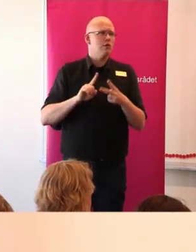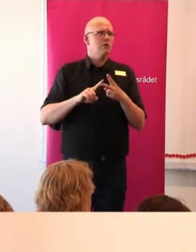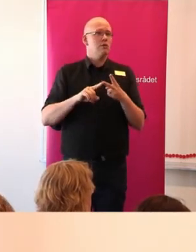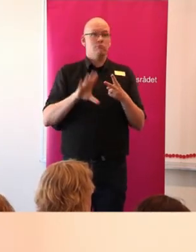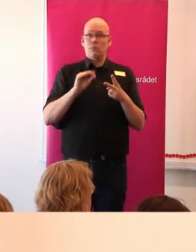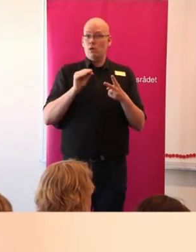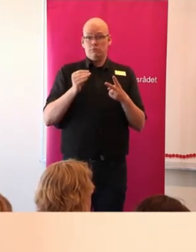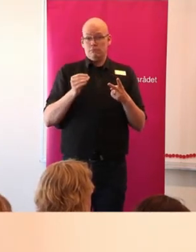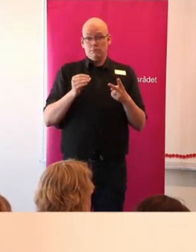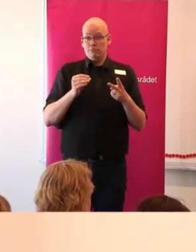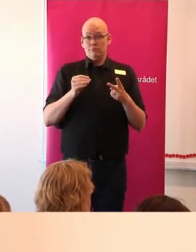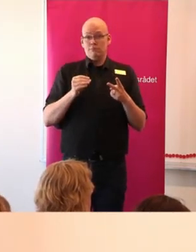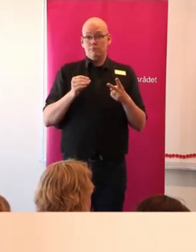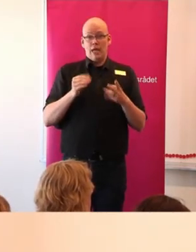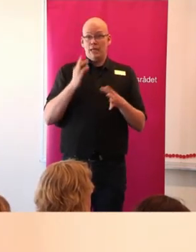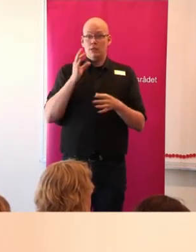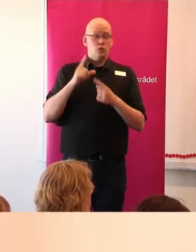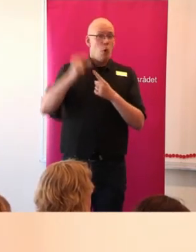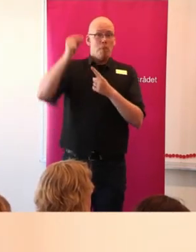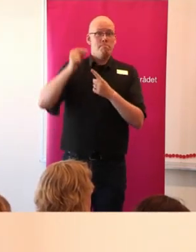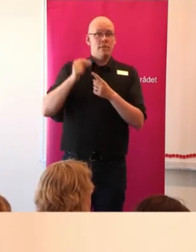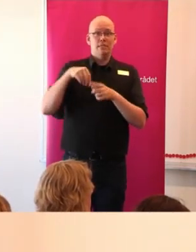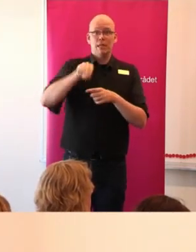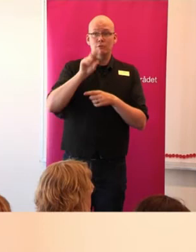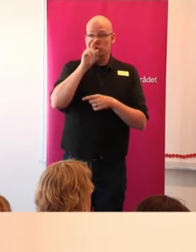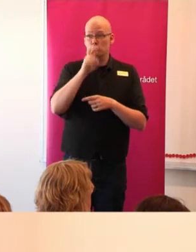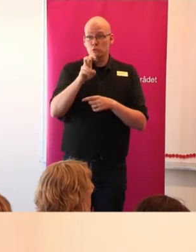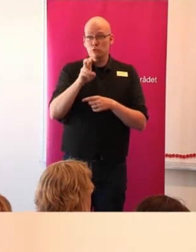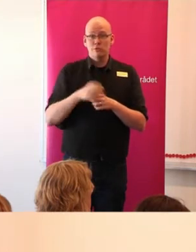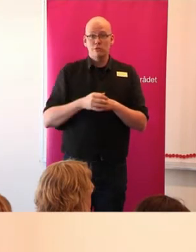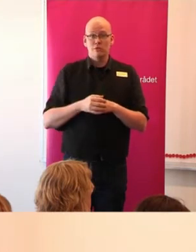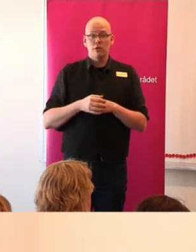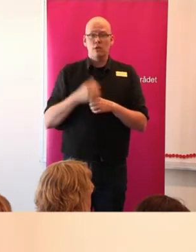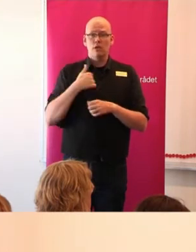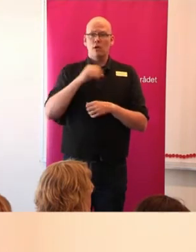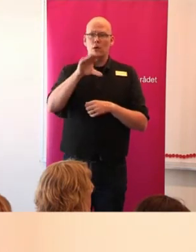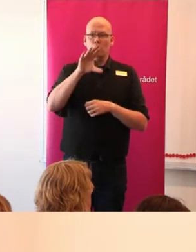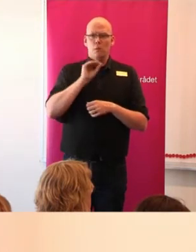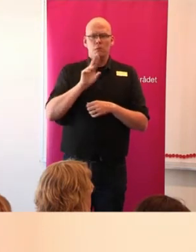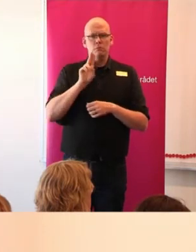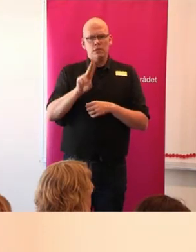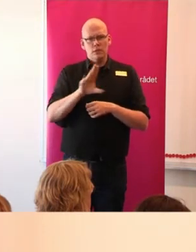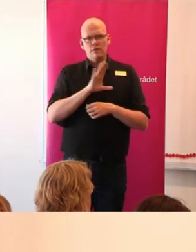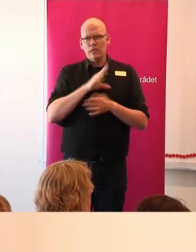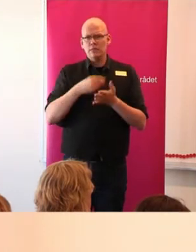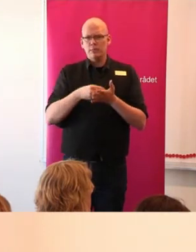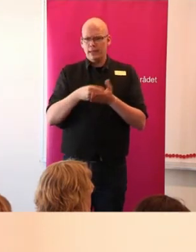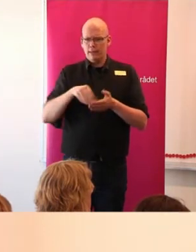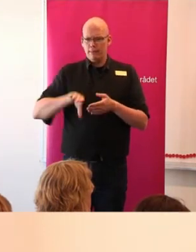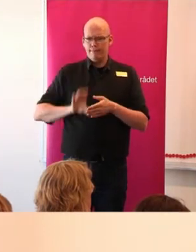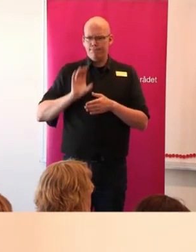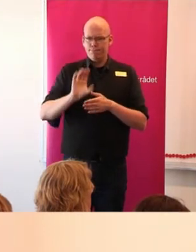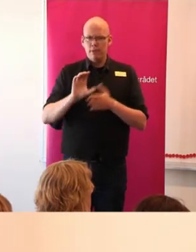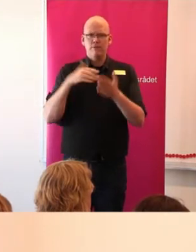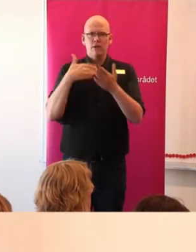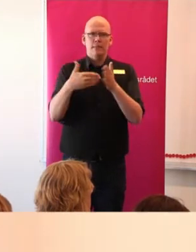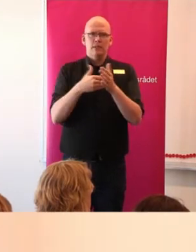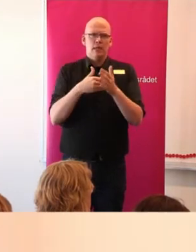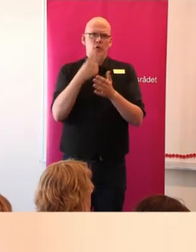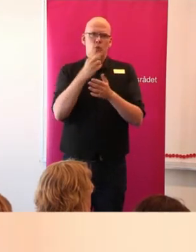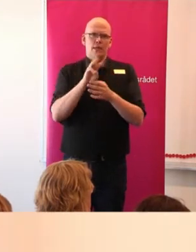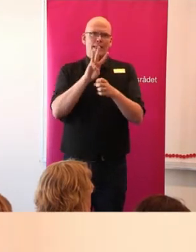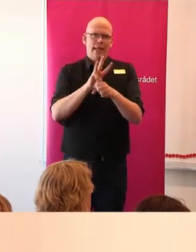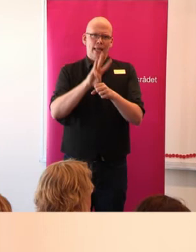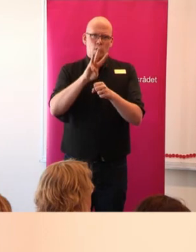alla sätt verkar det vara en toppen satsning. Och som jag har förstått det så finns det pengar avsatta till 2013, men